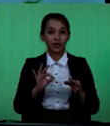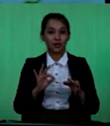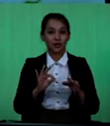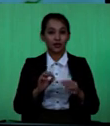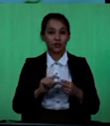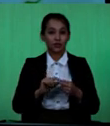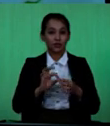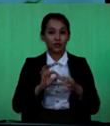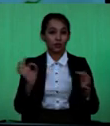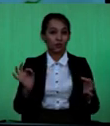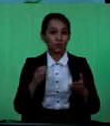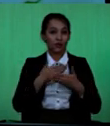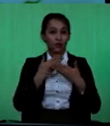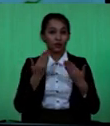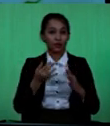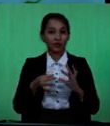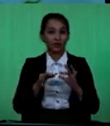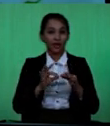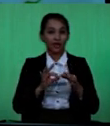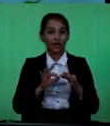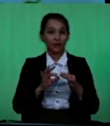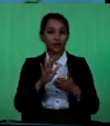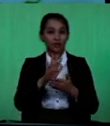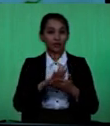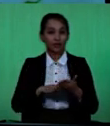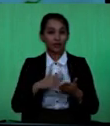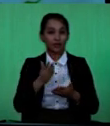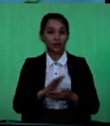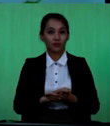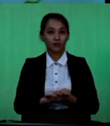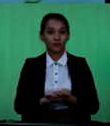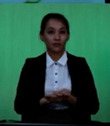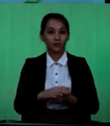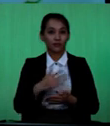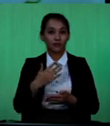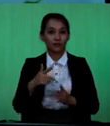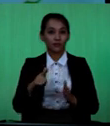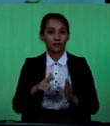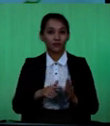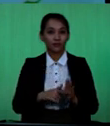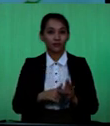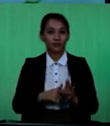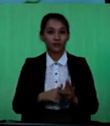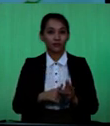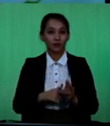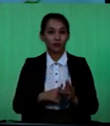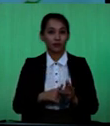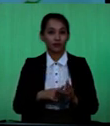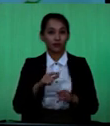yo'q. Qarangki, yana zanjirim davom etyapti. Menda 57 bilan 17 soni